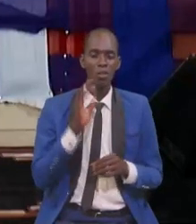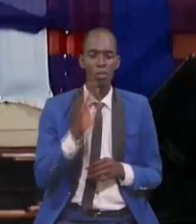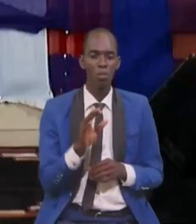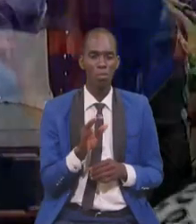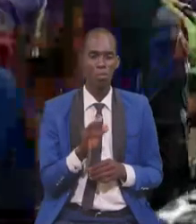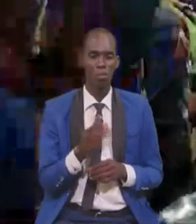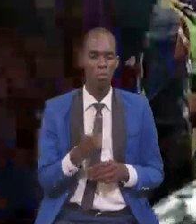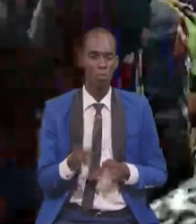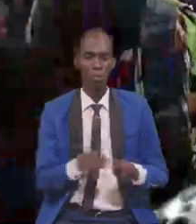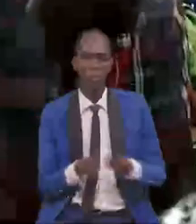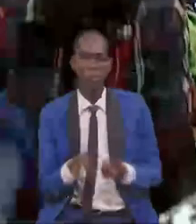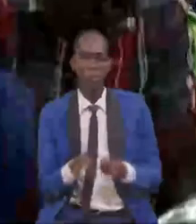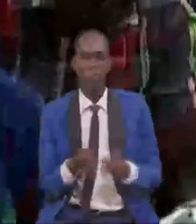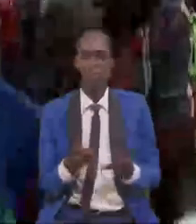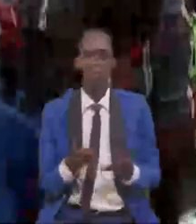dans votre conduite,